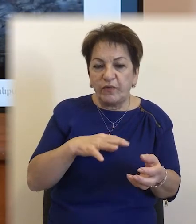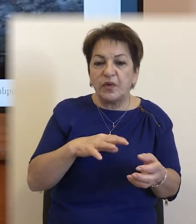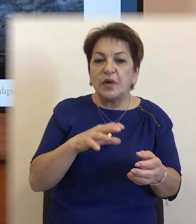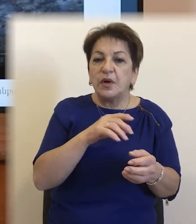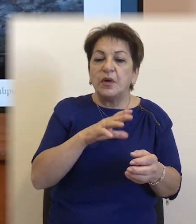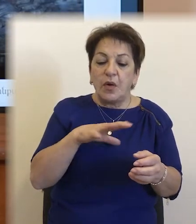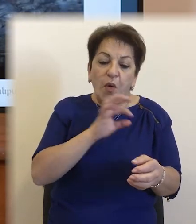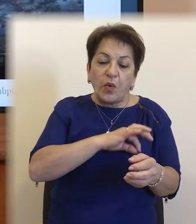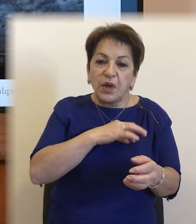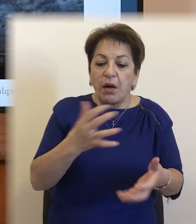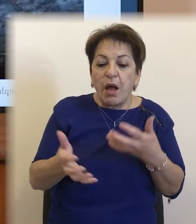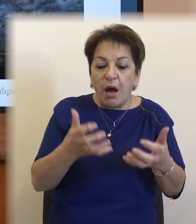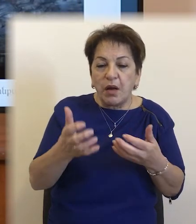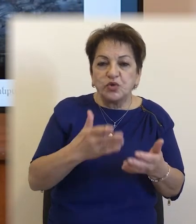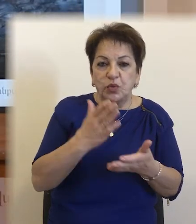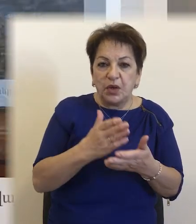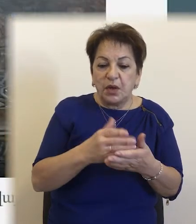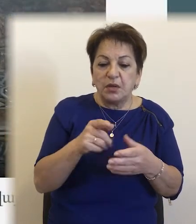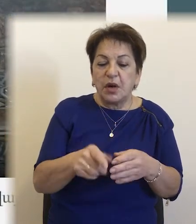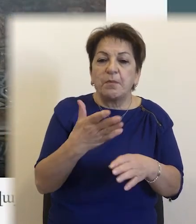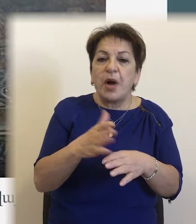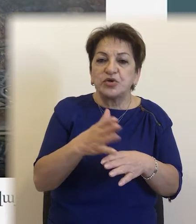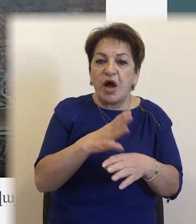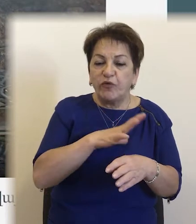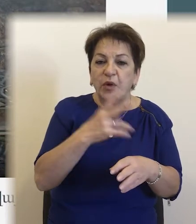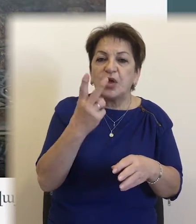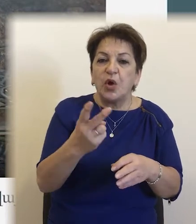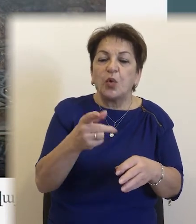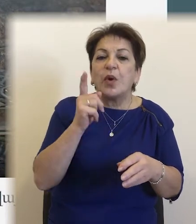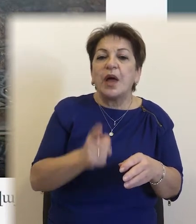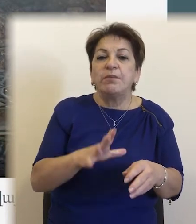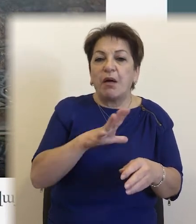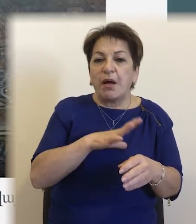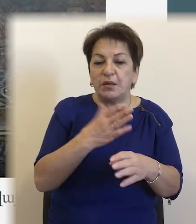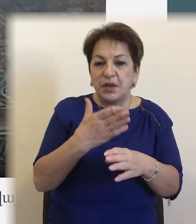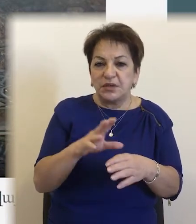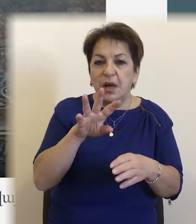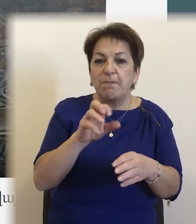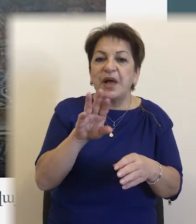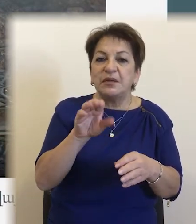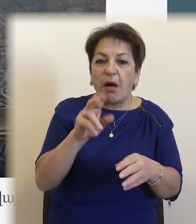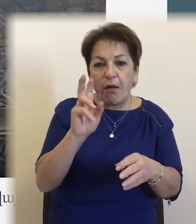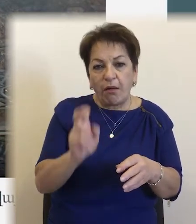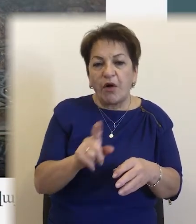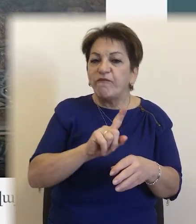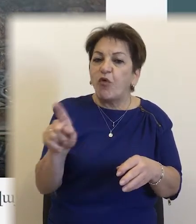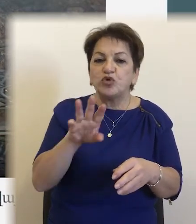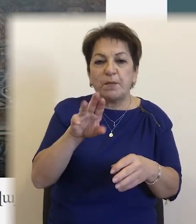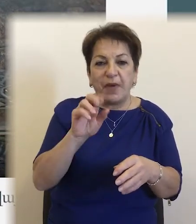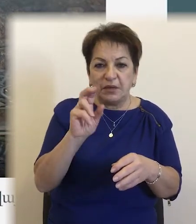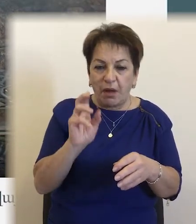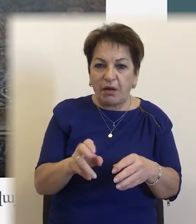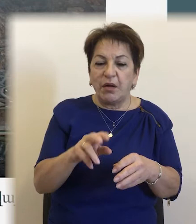պազմազան ոգտակար հանացոներ կանմեր երկրում, որոնք պաժանվում են երկու հիմնական տեսակի, մետաղներ և ոչ